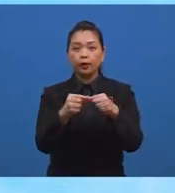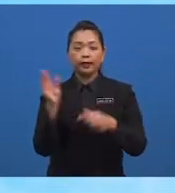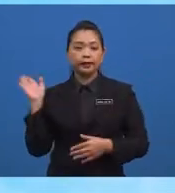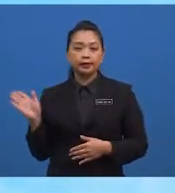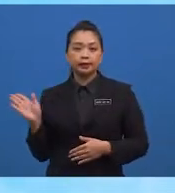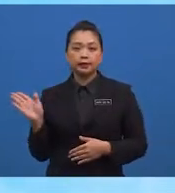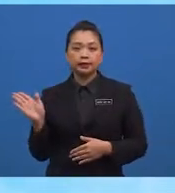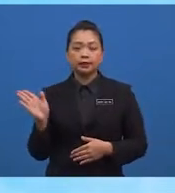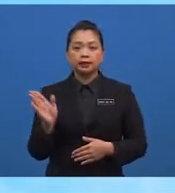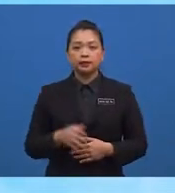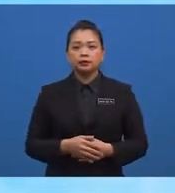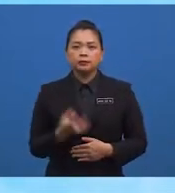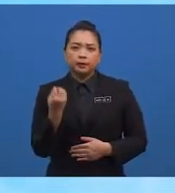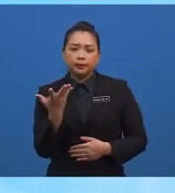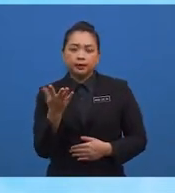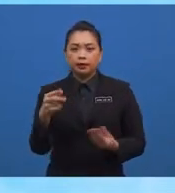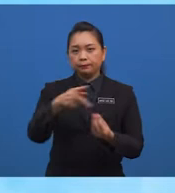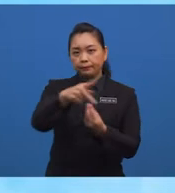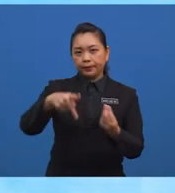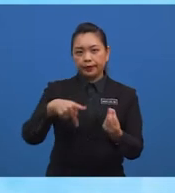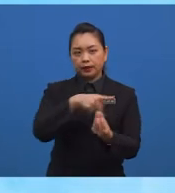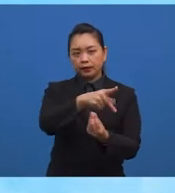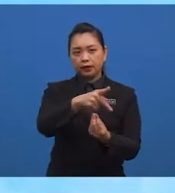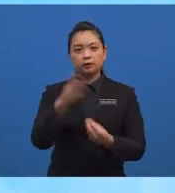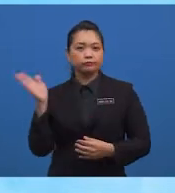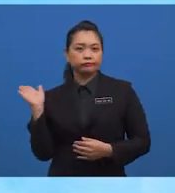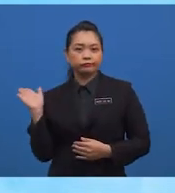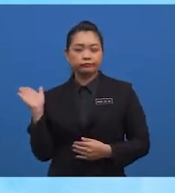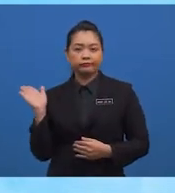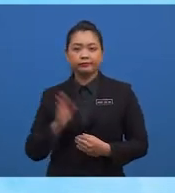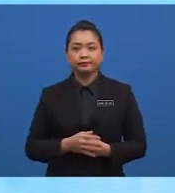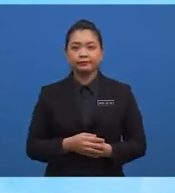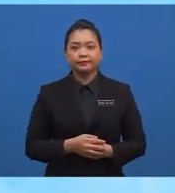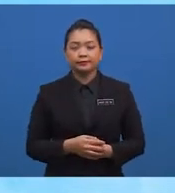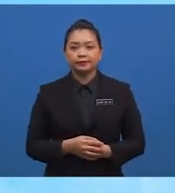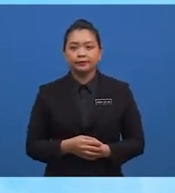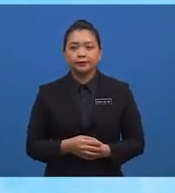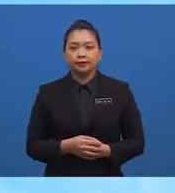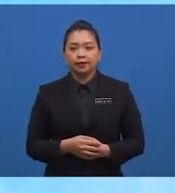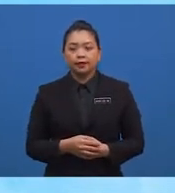B, berapakah perimeter bentuk gabungan ini?